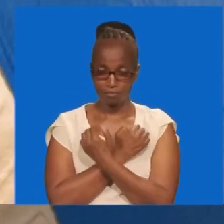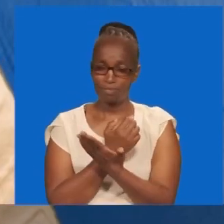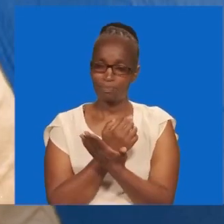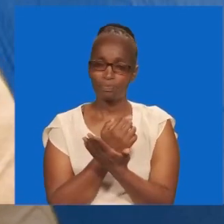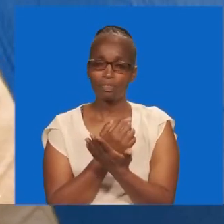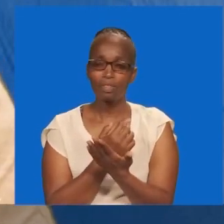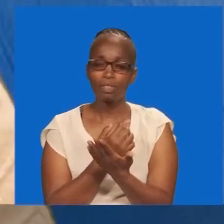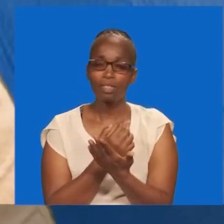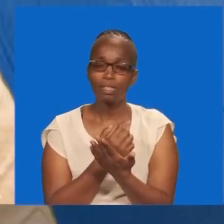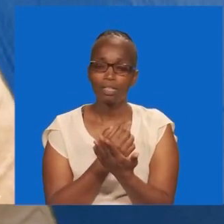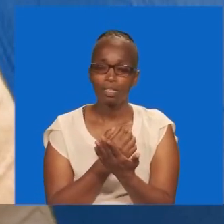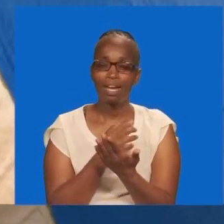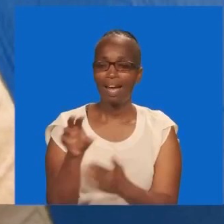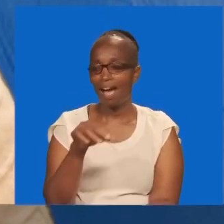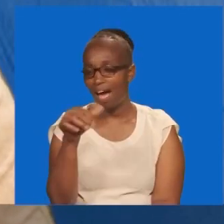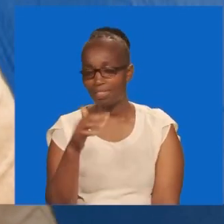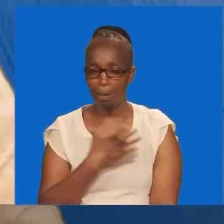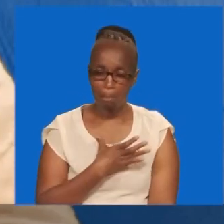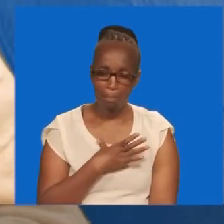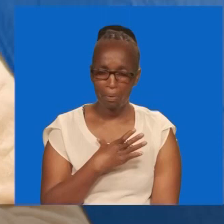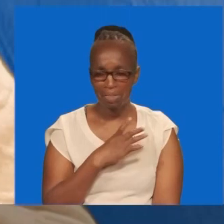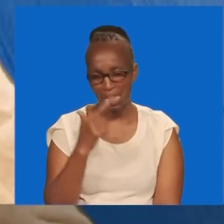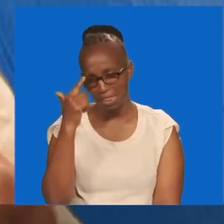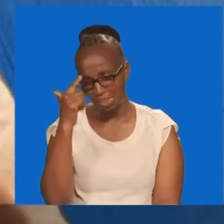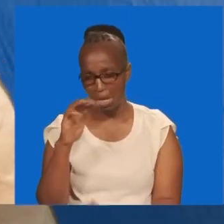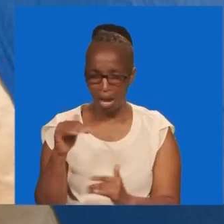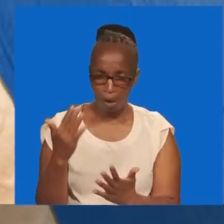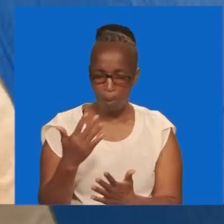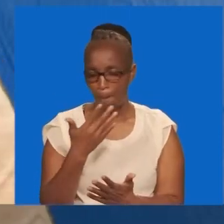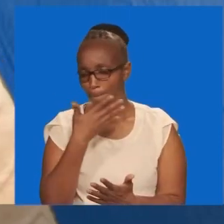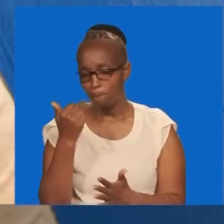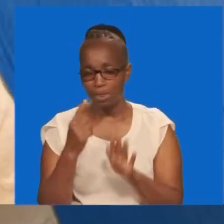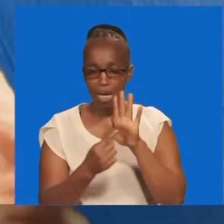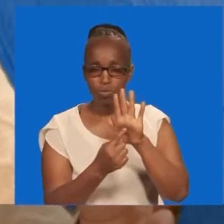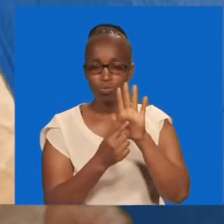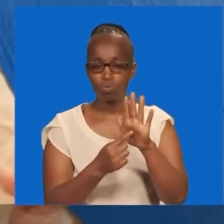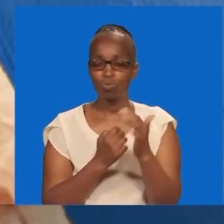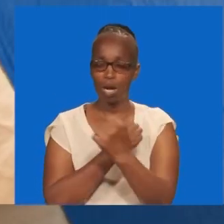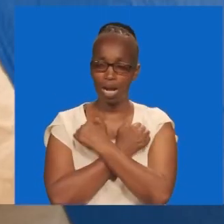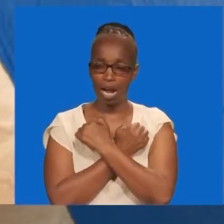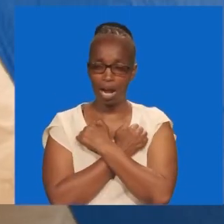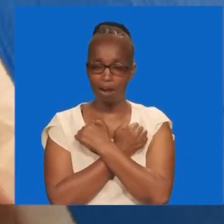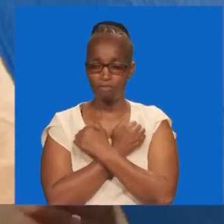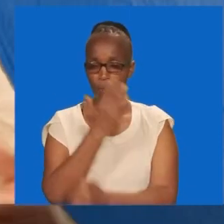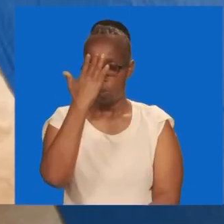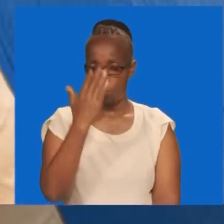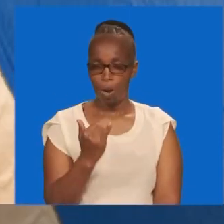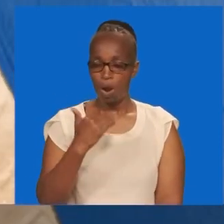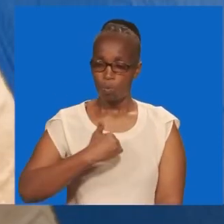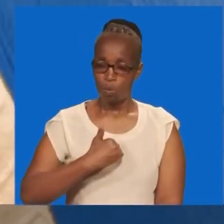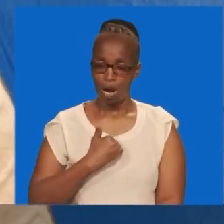hawapendeki. Hata kama yani wanajichukulia namna gani, waonyeshe tu